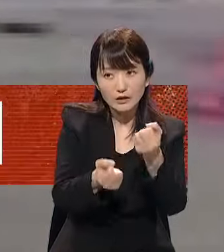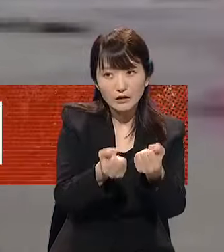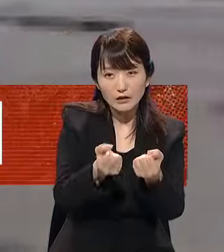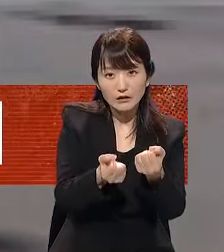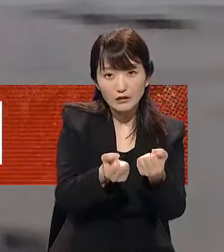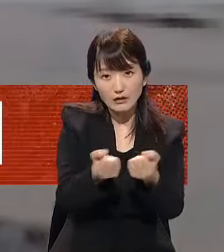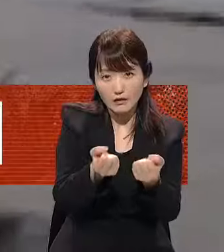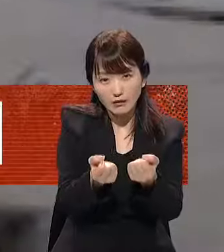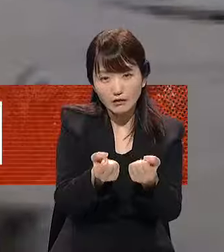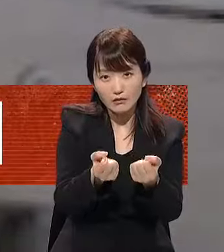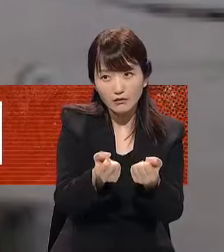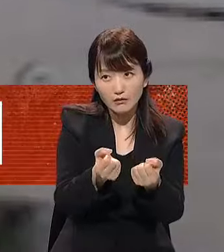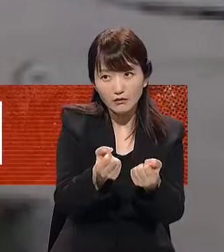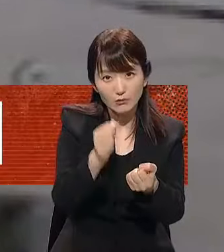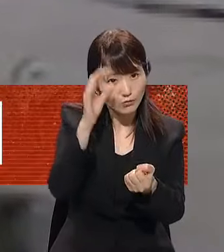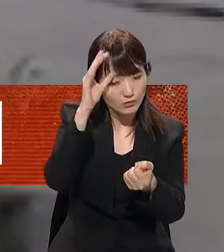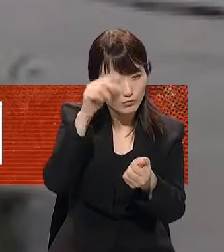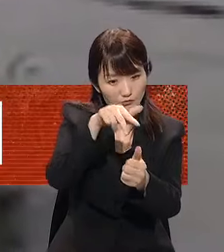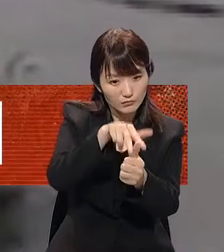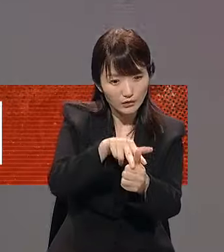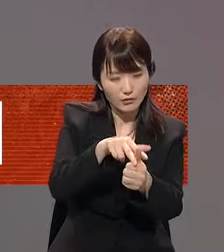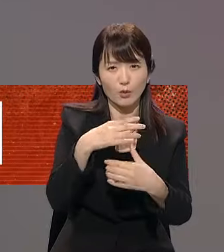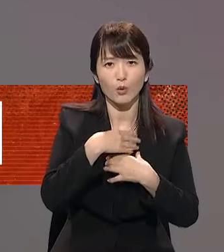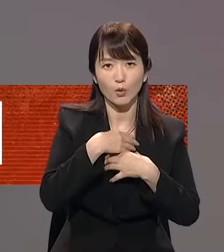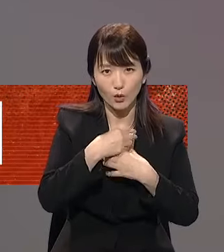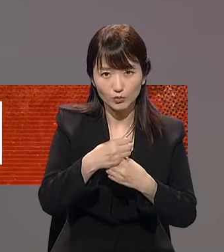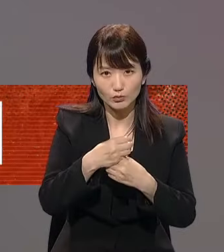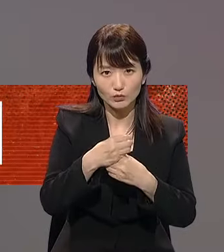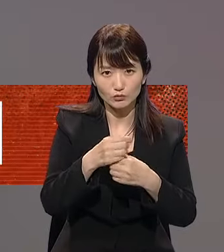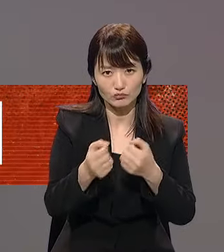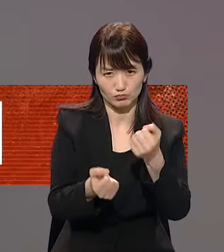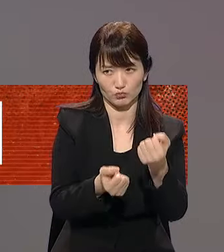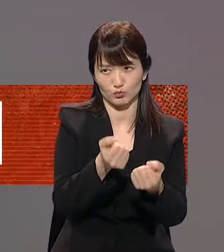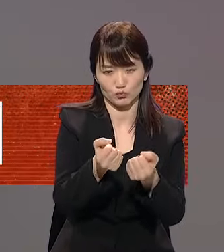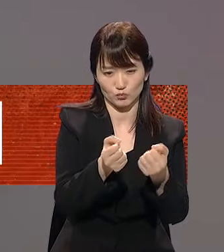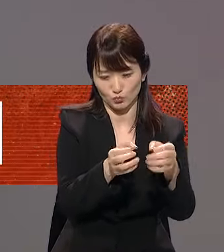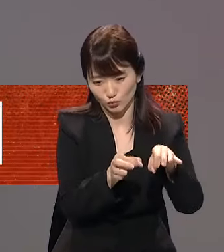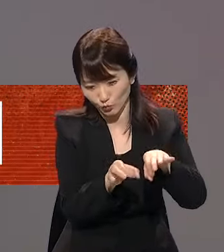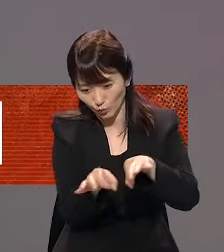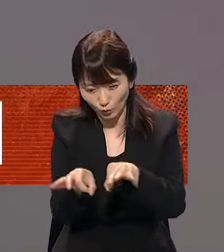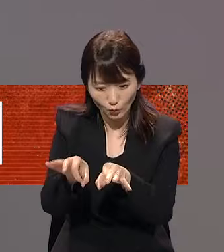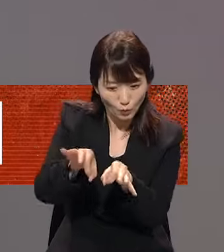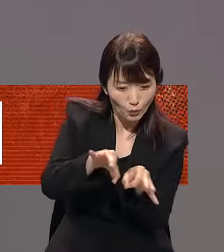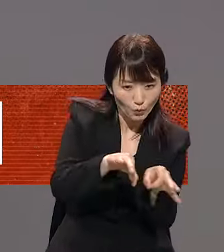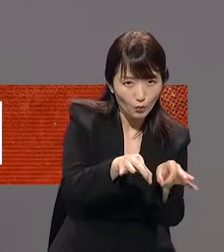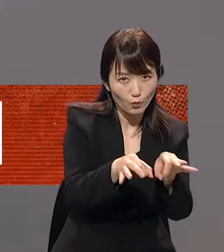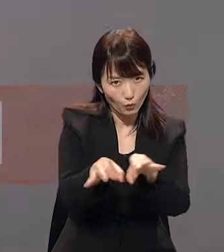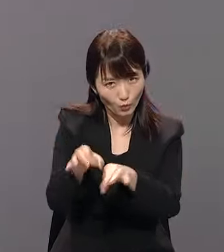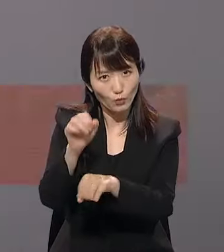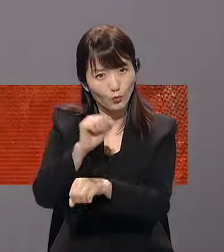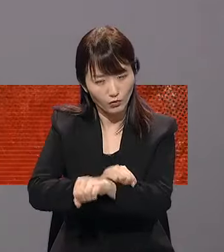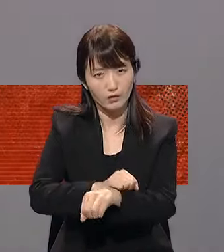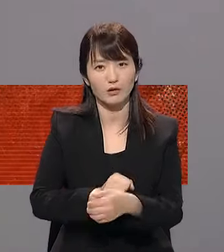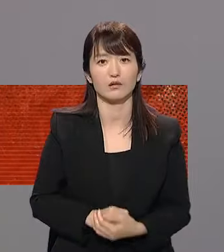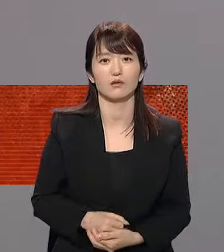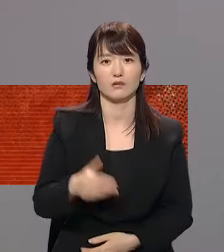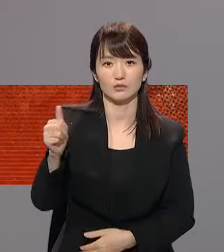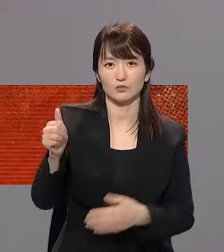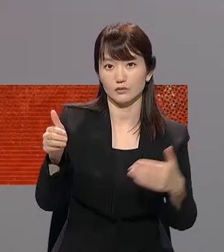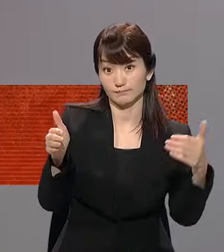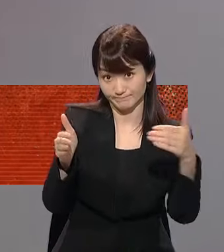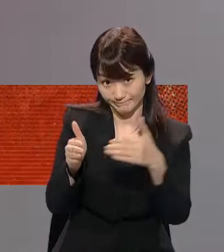하지만 이 강아지 꽤 안정적으로 중심을 잘 잡고 가고 있습니다. 방향도 자신 있는데요. 마침내 주인에게